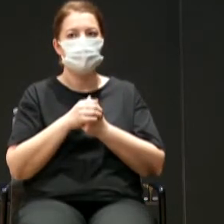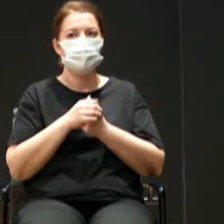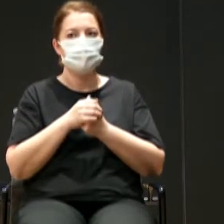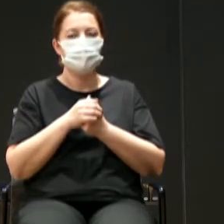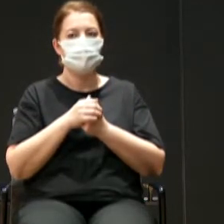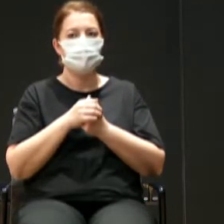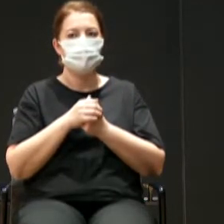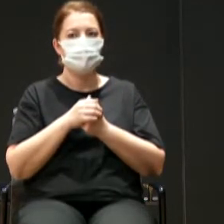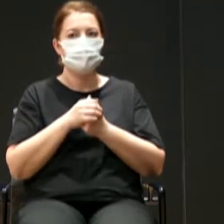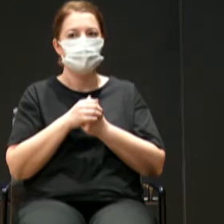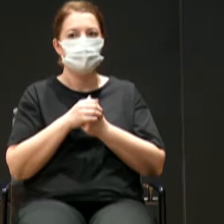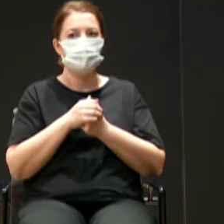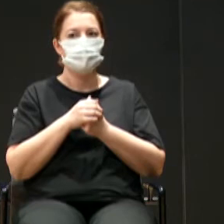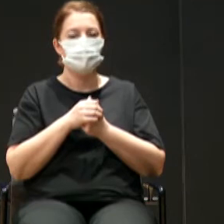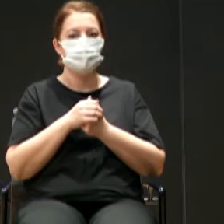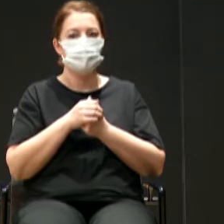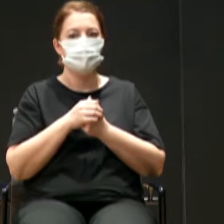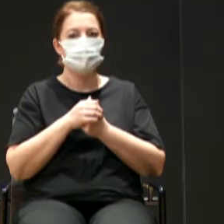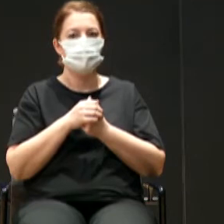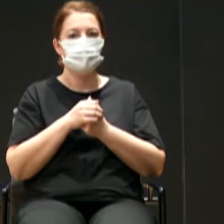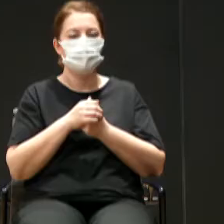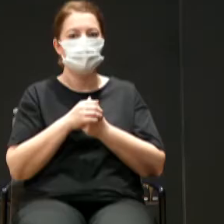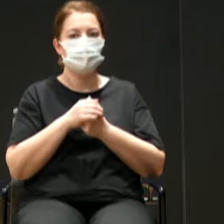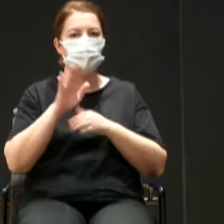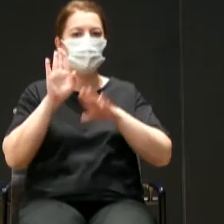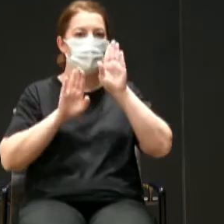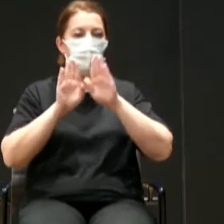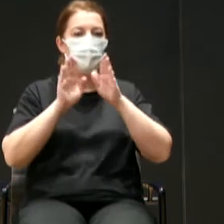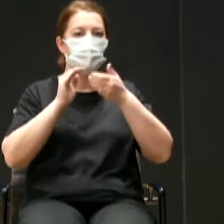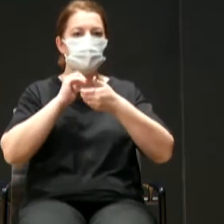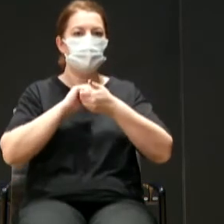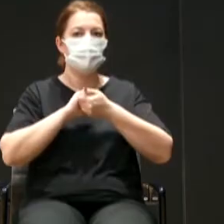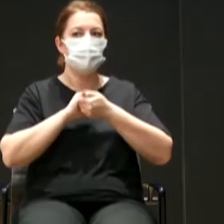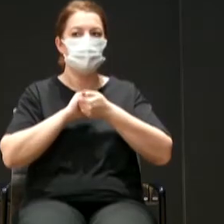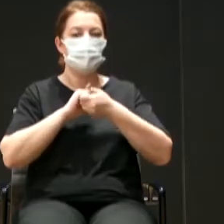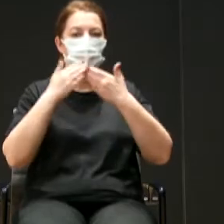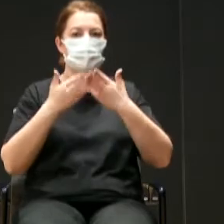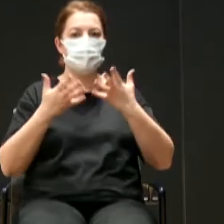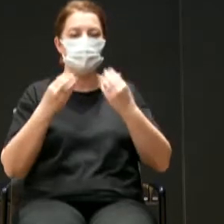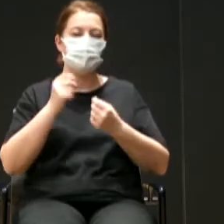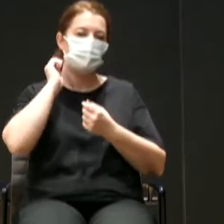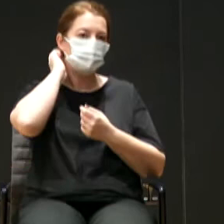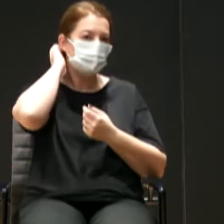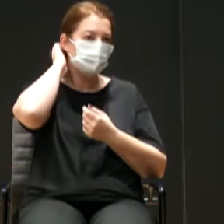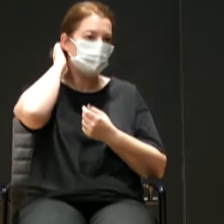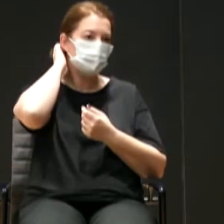önergenin başkanlık makamına havalesini oylarınıza sunuyorum. Kabul edenler, etmeyenler oy birliğiyle kabul